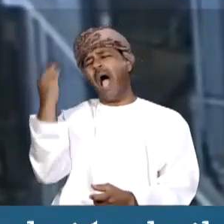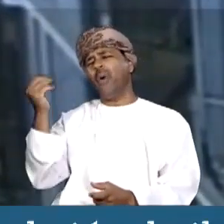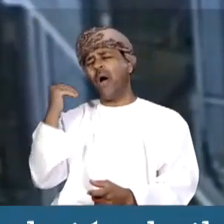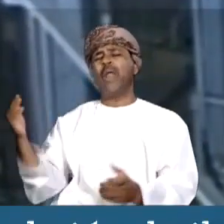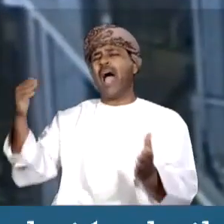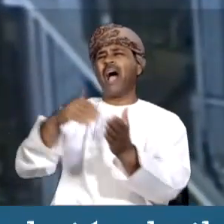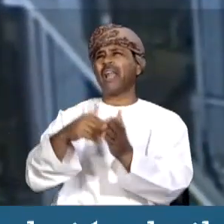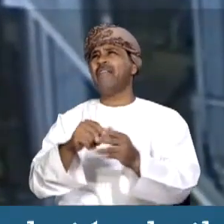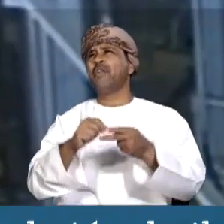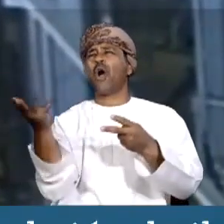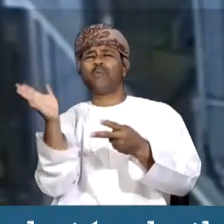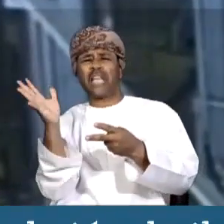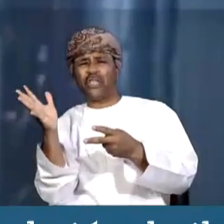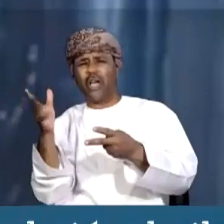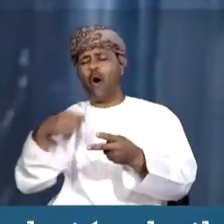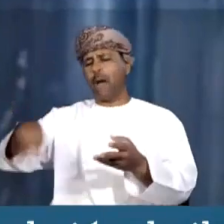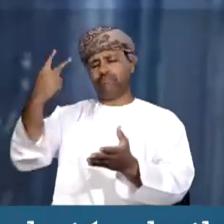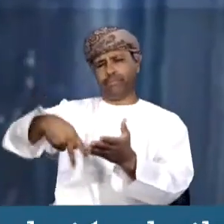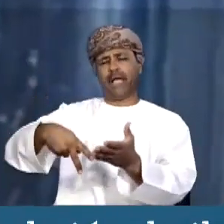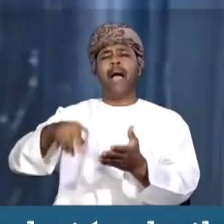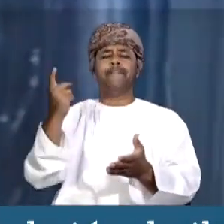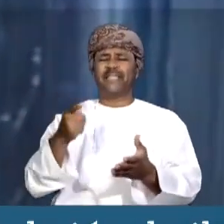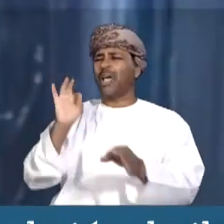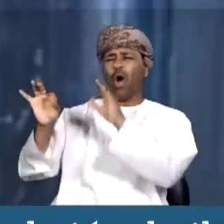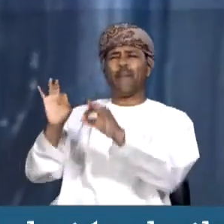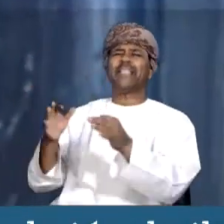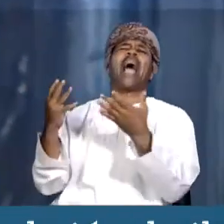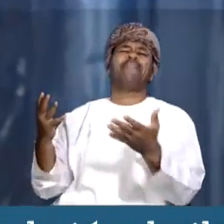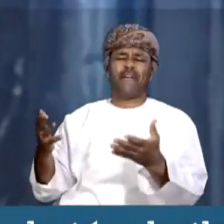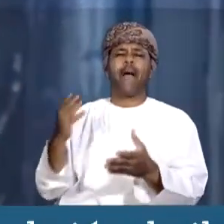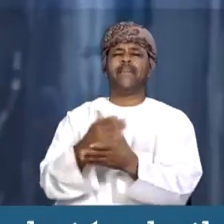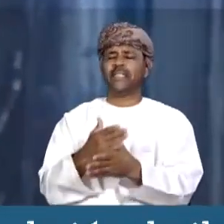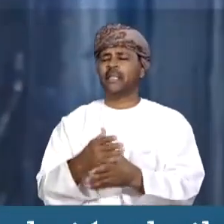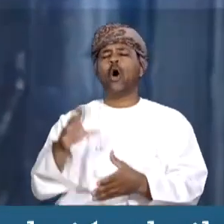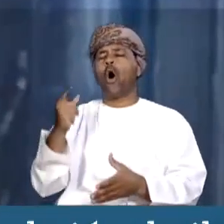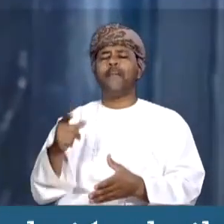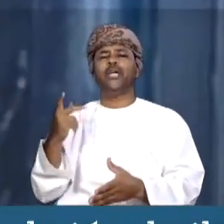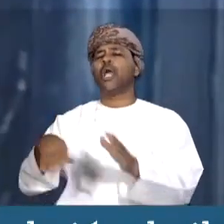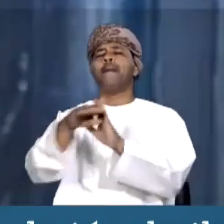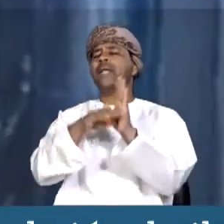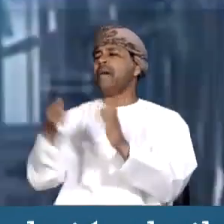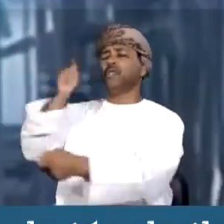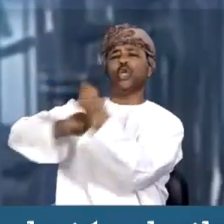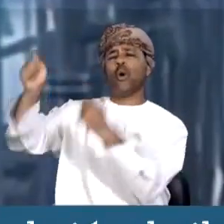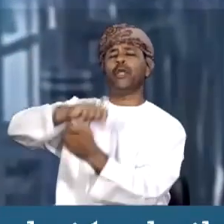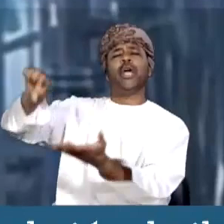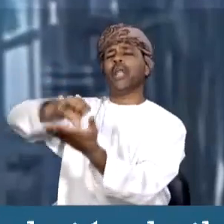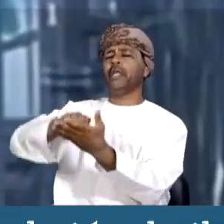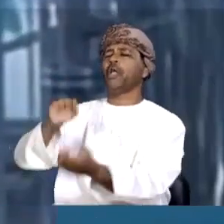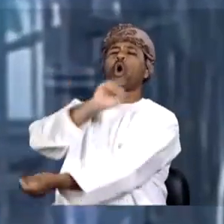في 2015، إلا أنها خففت العقوبات مقابل فرض قيود على البرنامج النووي